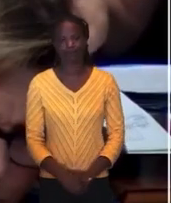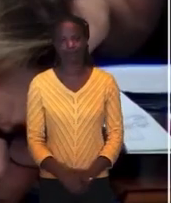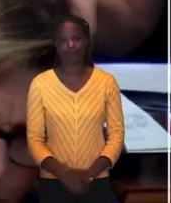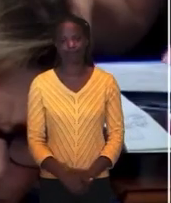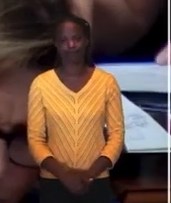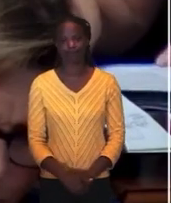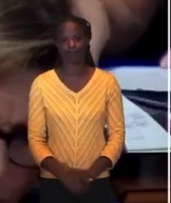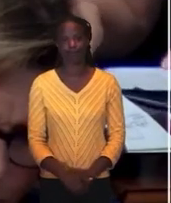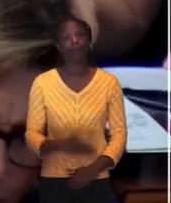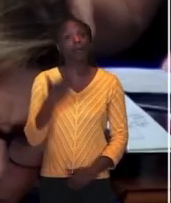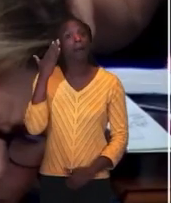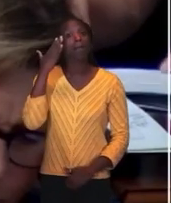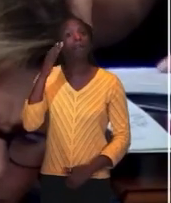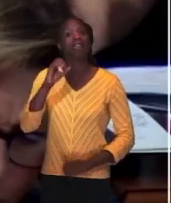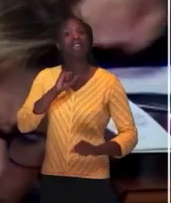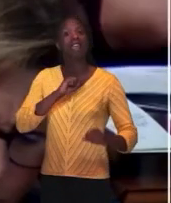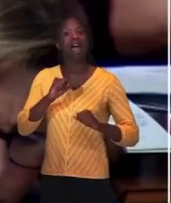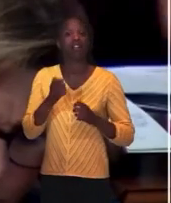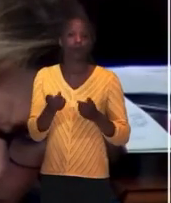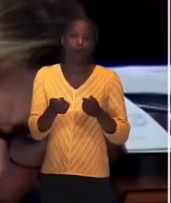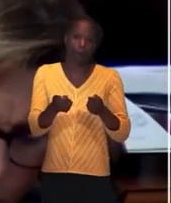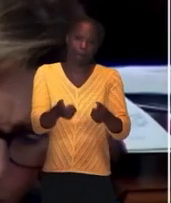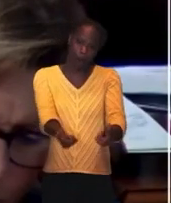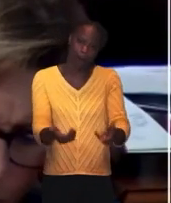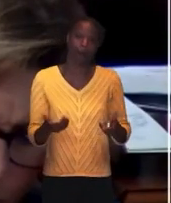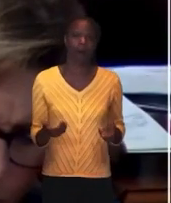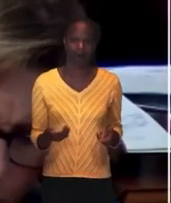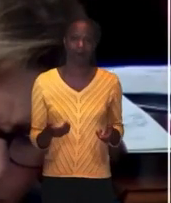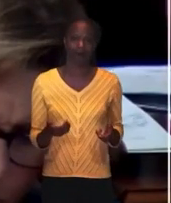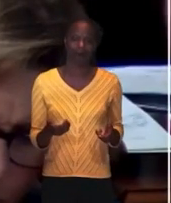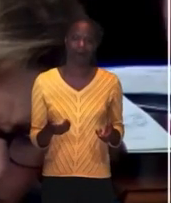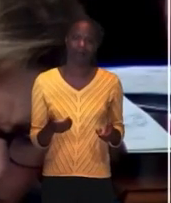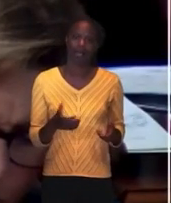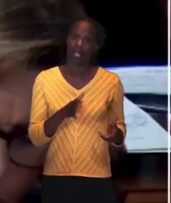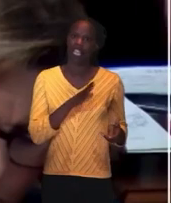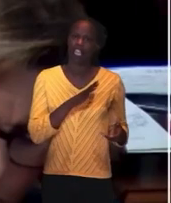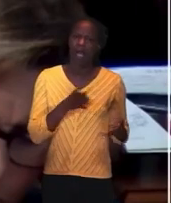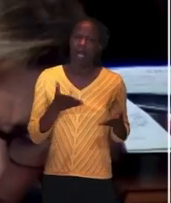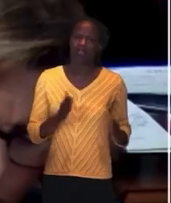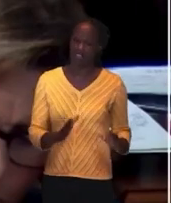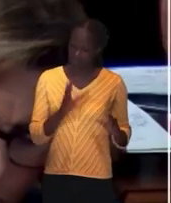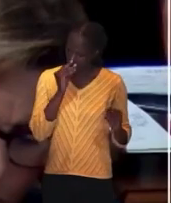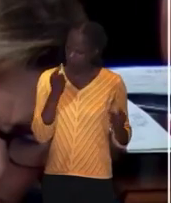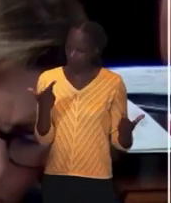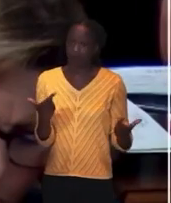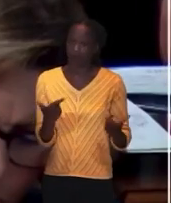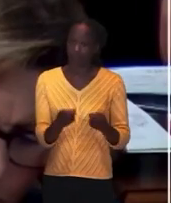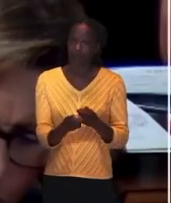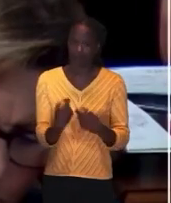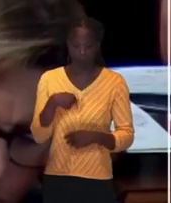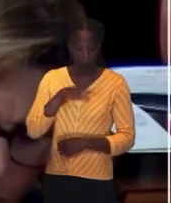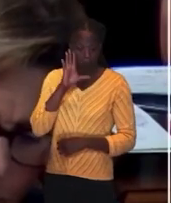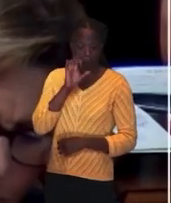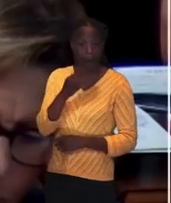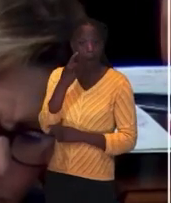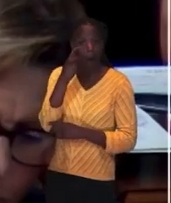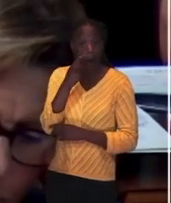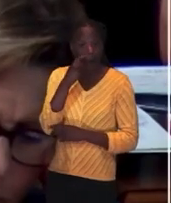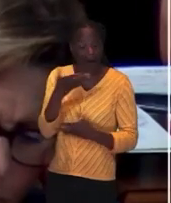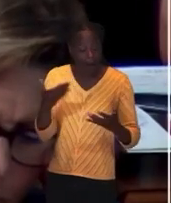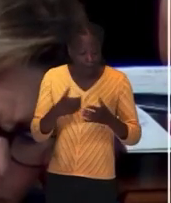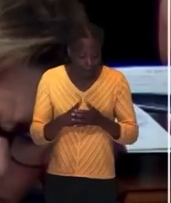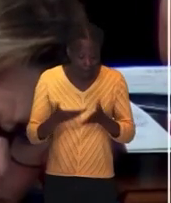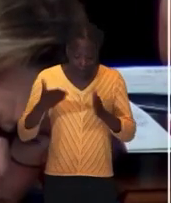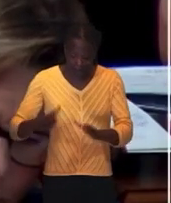imaginer que si les actions sont faibles, un certain nombre de décisions pourraient aller dans le bon sens. Et nous constatons malgré tout qu'en plus les décisions viennent aggraver